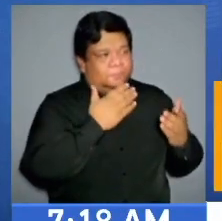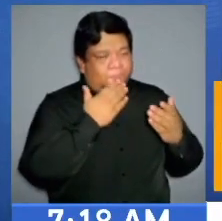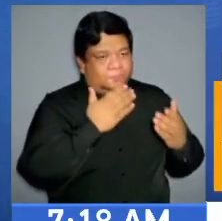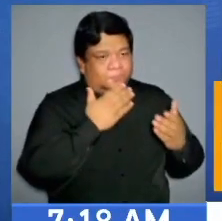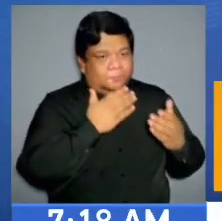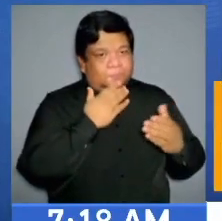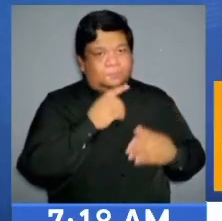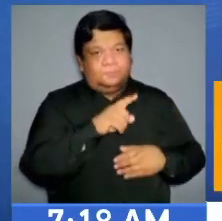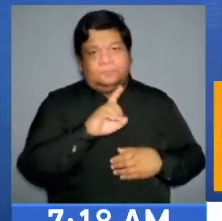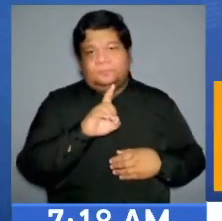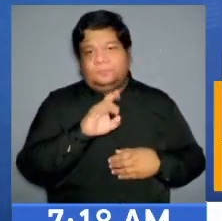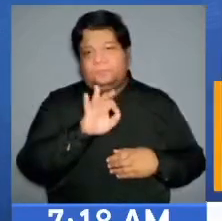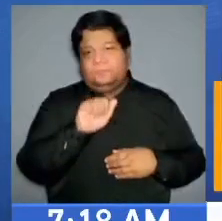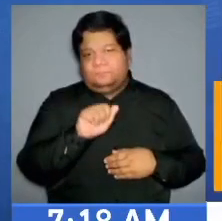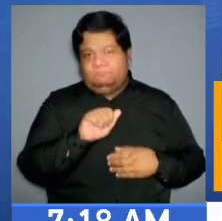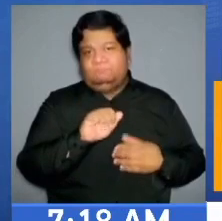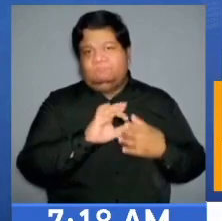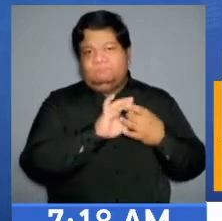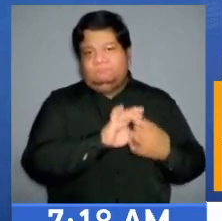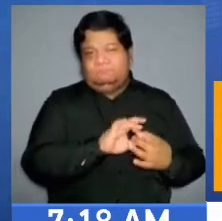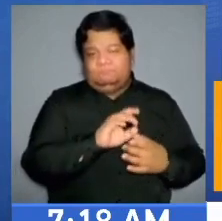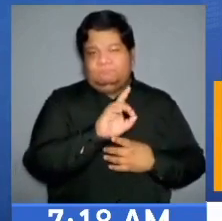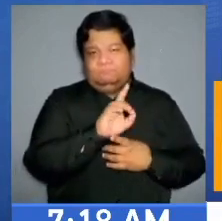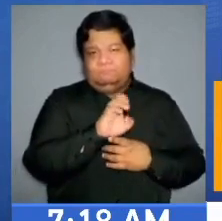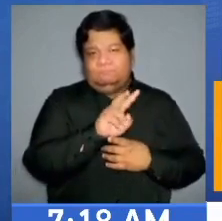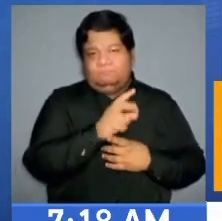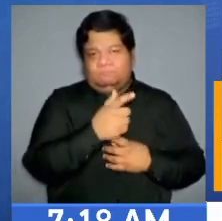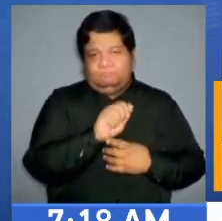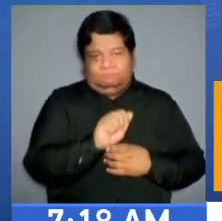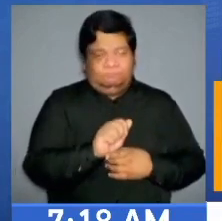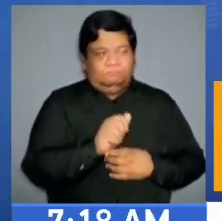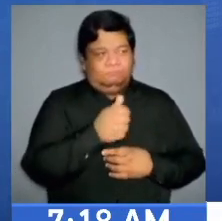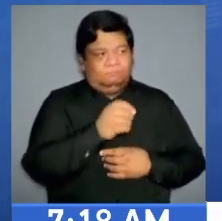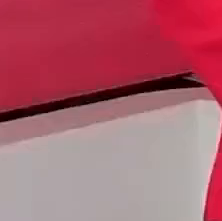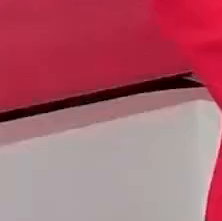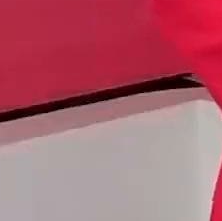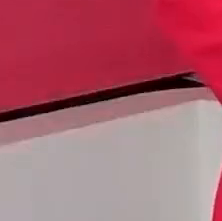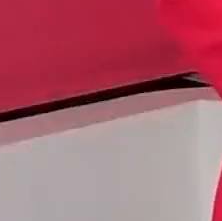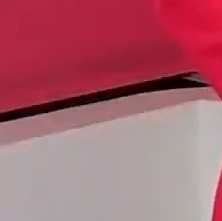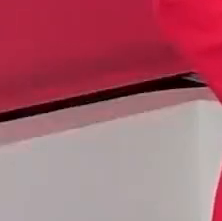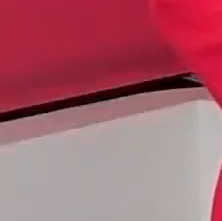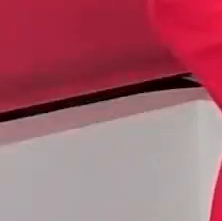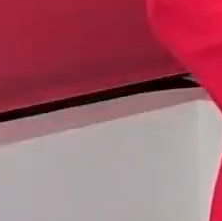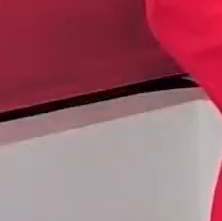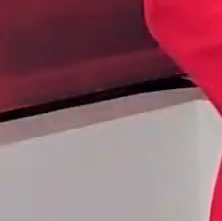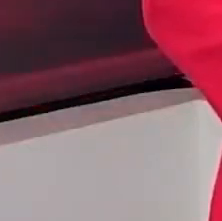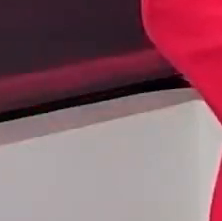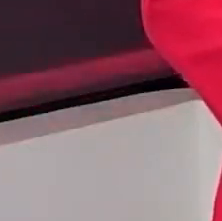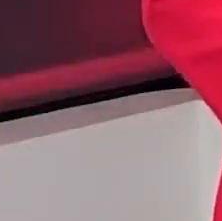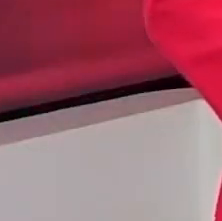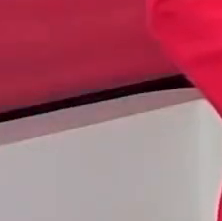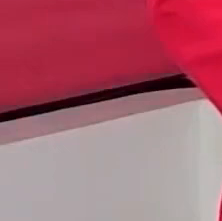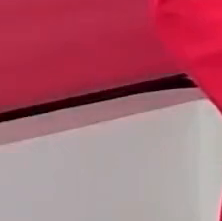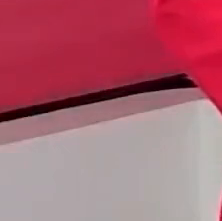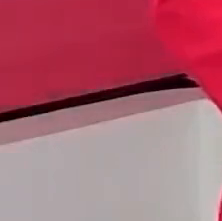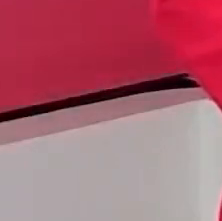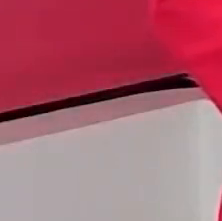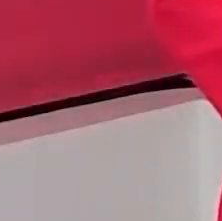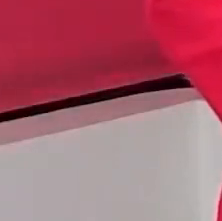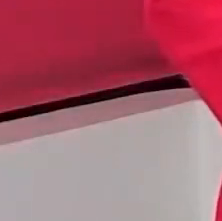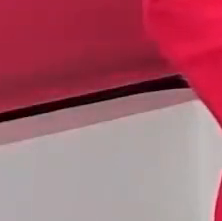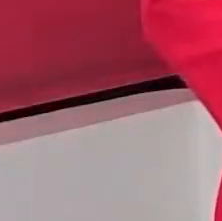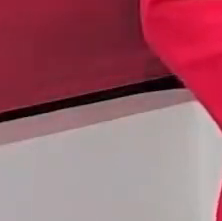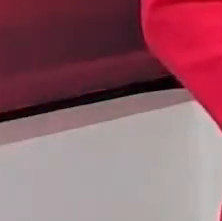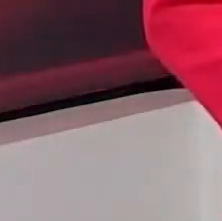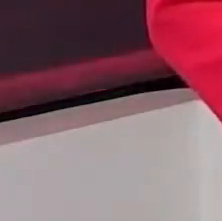Vega. Magandang umaga po sa inyo. Magandang umaga. Maraming salamat po. Mauna ka sa mga balita. Bisitahin at